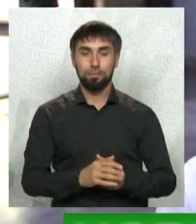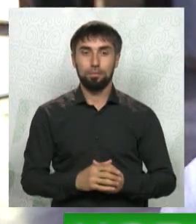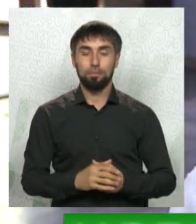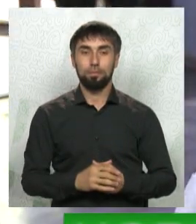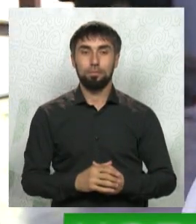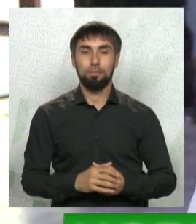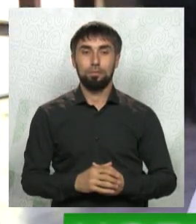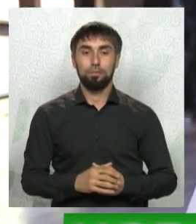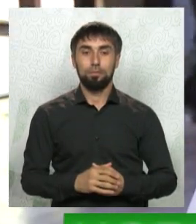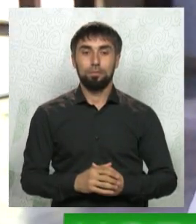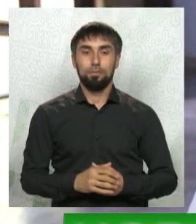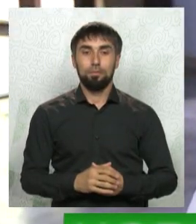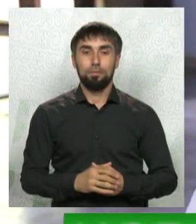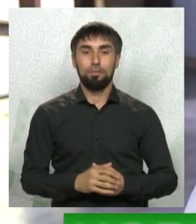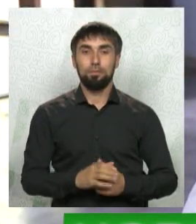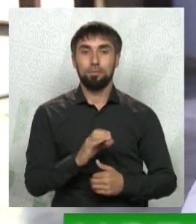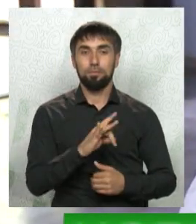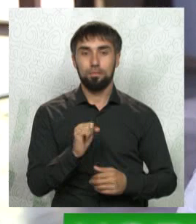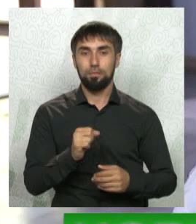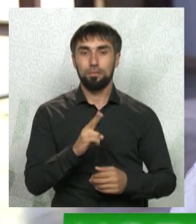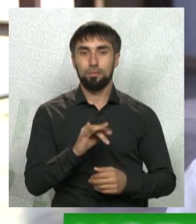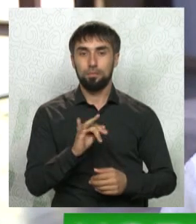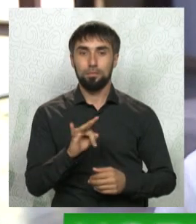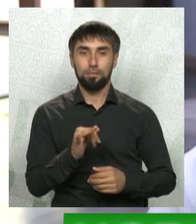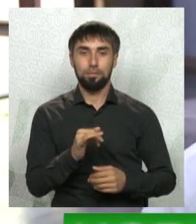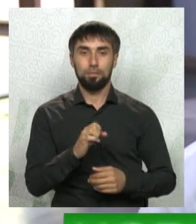Суратуль Инфитар, Суратуль Кадар,